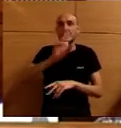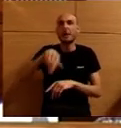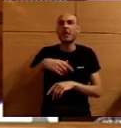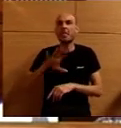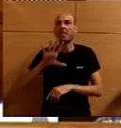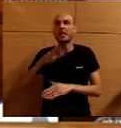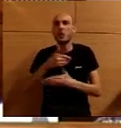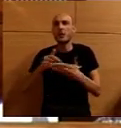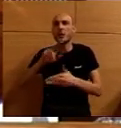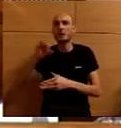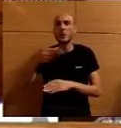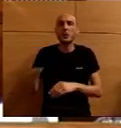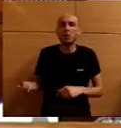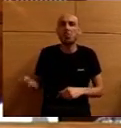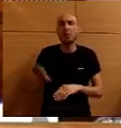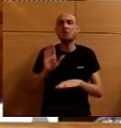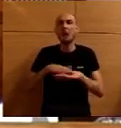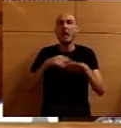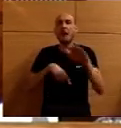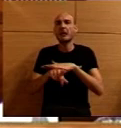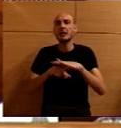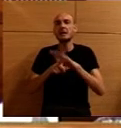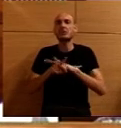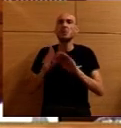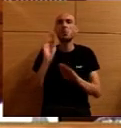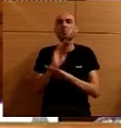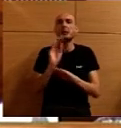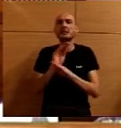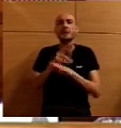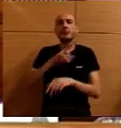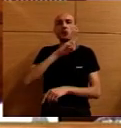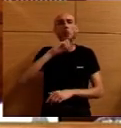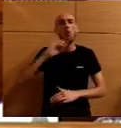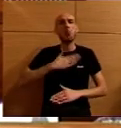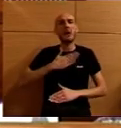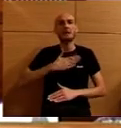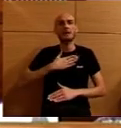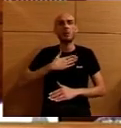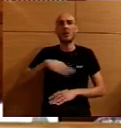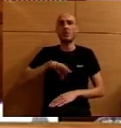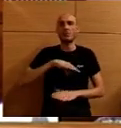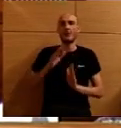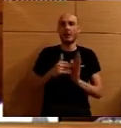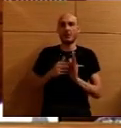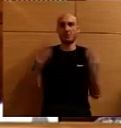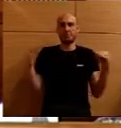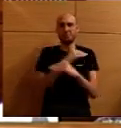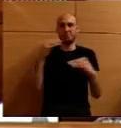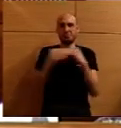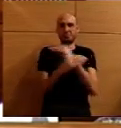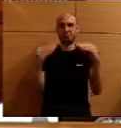incrementar la partida de gestió i manteniment del patrimoni de la Diputació de València. Això com es quadra? Vinguen vostès,